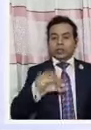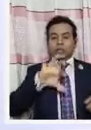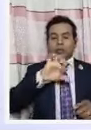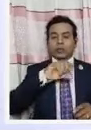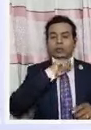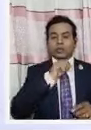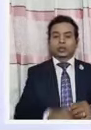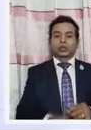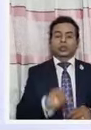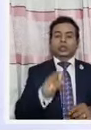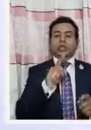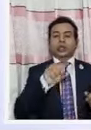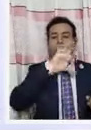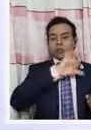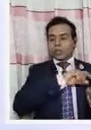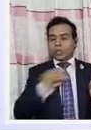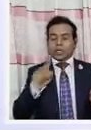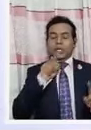71 থেকে 80 4 জন,